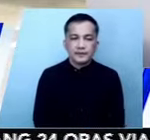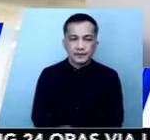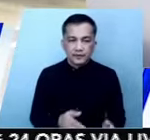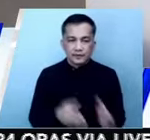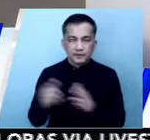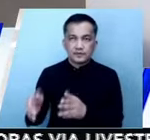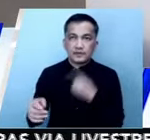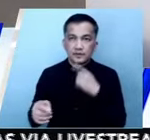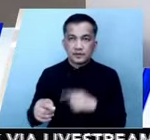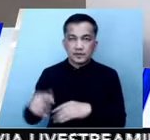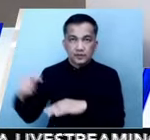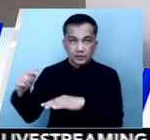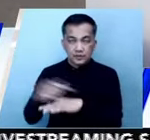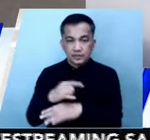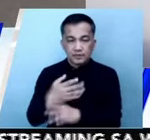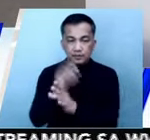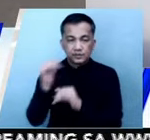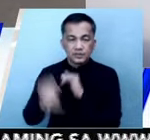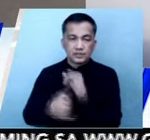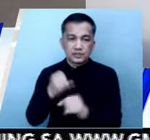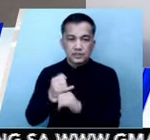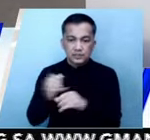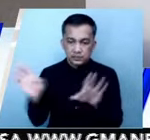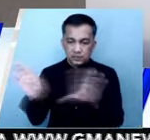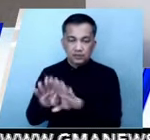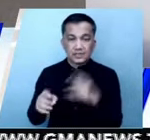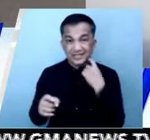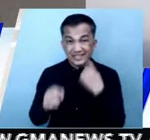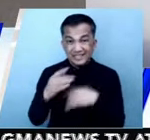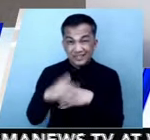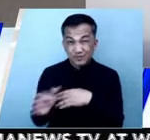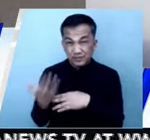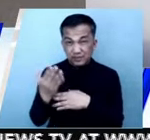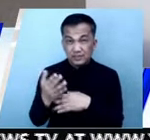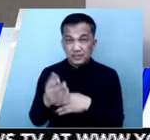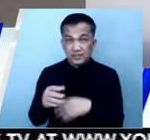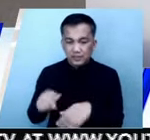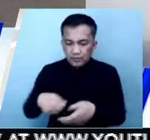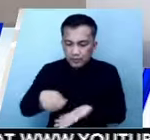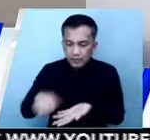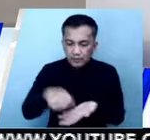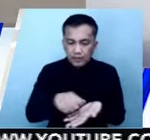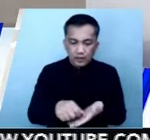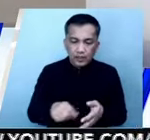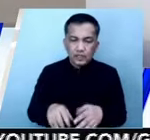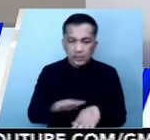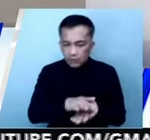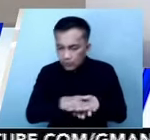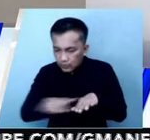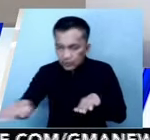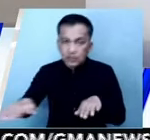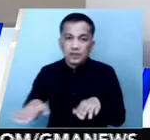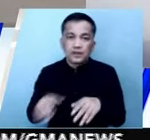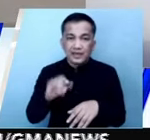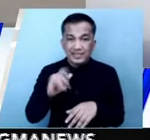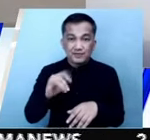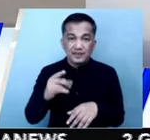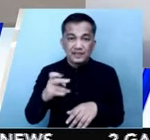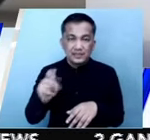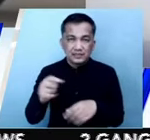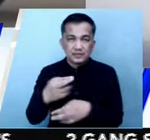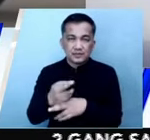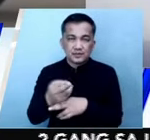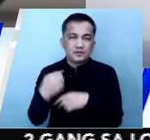International Airport, 4 oras isinara kaninang madaling araw. Inaspaltuhan ang ilang bahagi ng runway na bahagi ng repairs doon mula pa noong